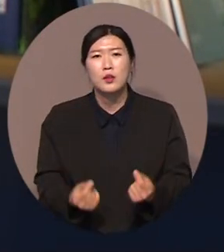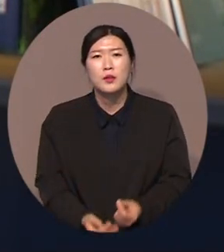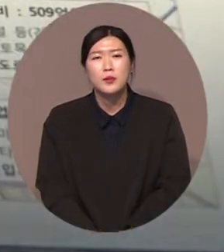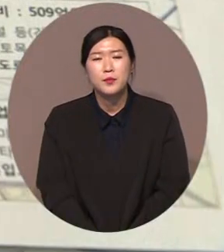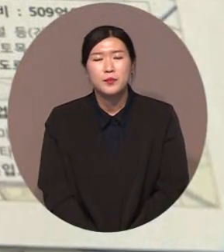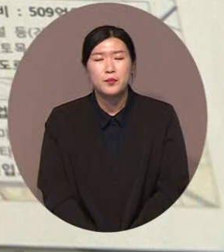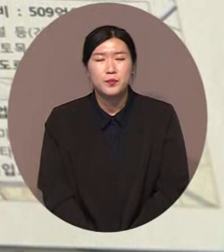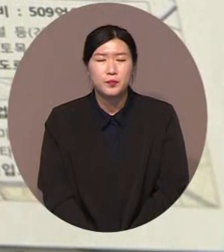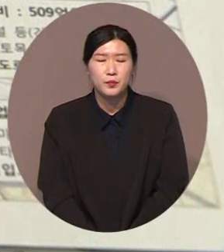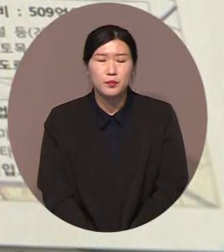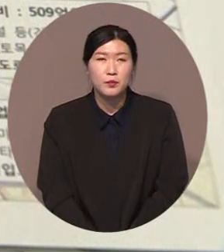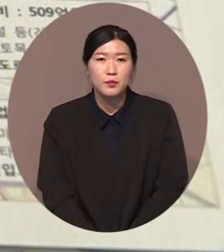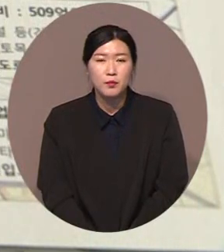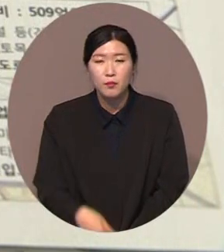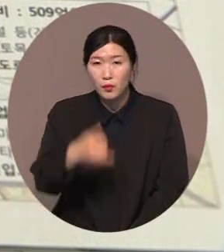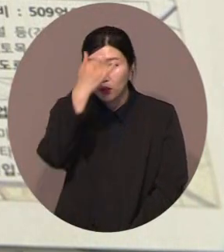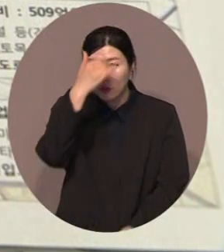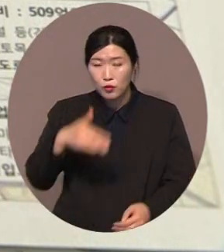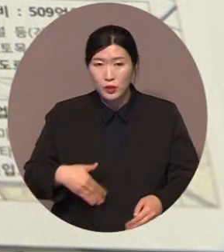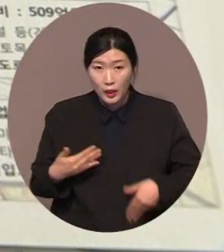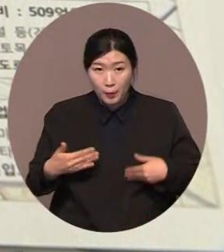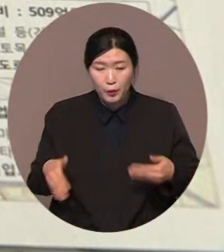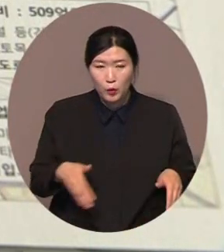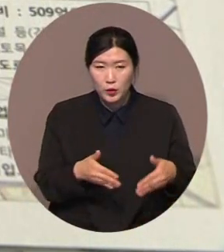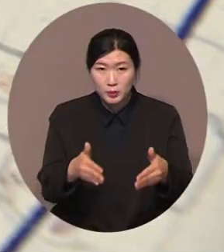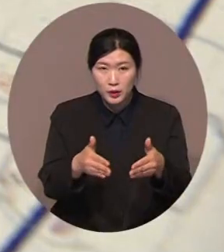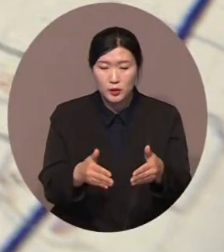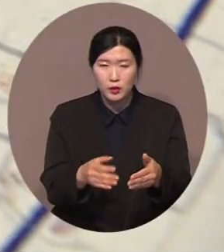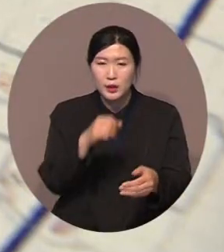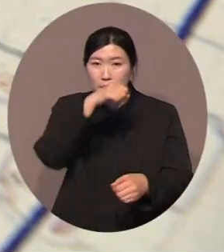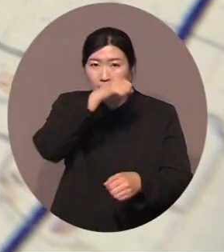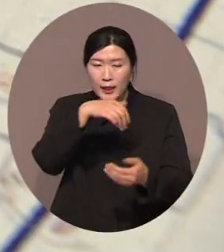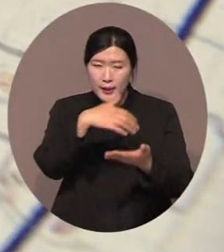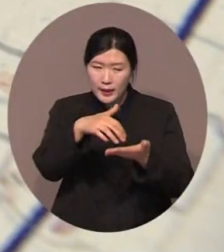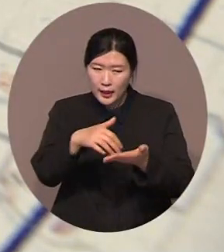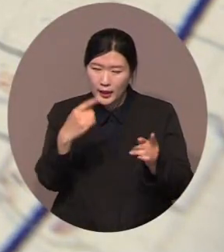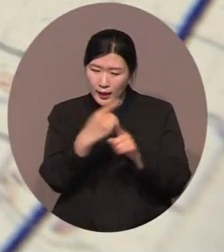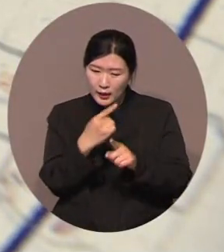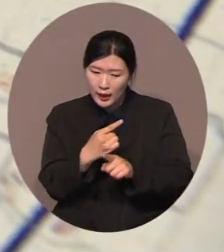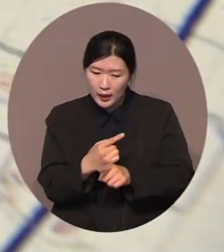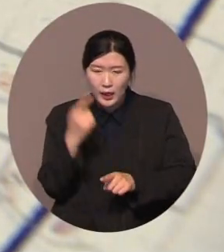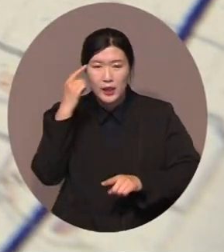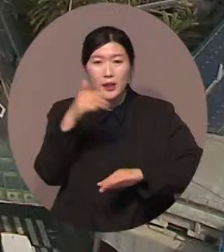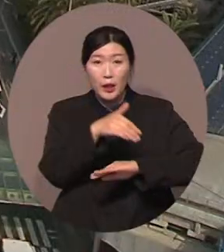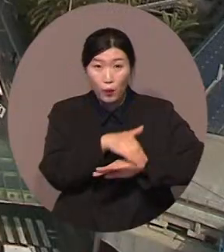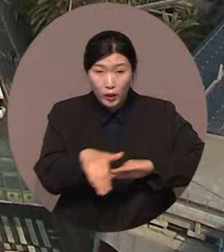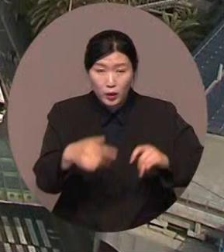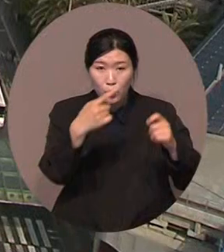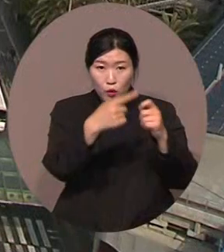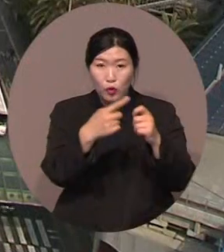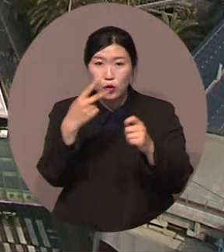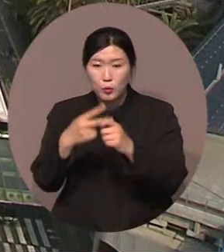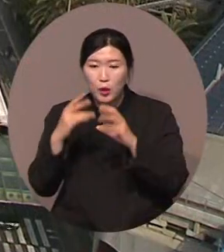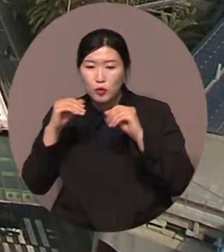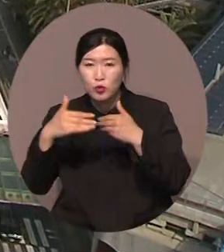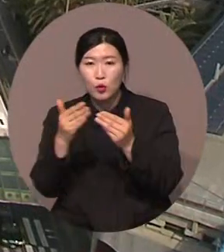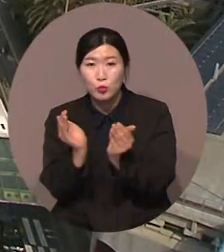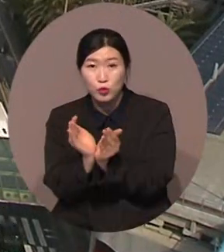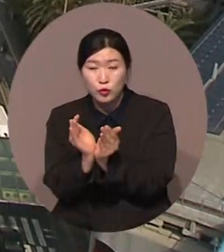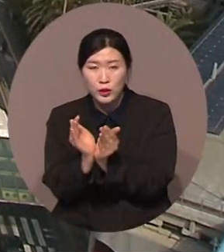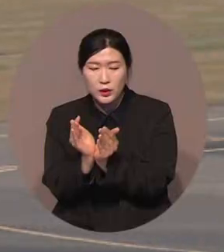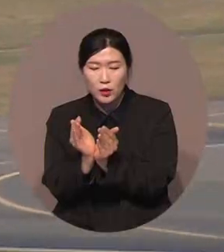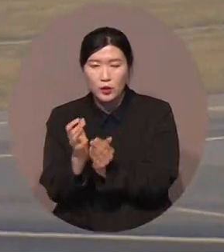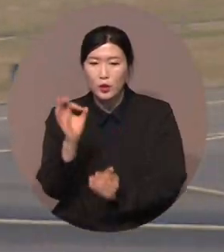것입니다. 충남도는 사업비를 더 줄일 수 있는 부분이 있는지 추가 조사를 진행하는 한편 국토부와 협의해 전액